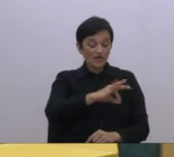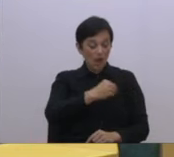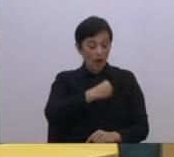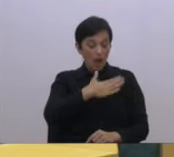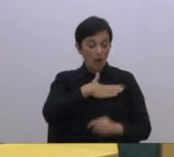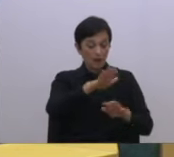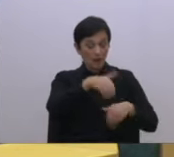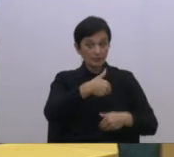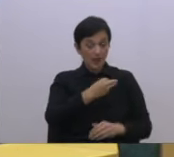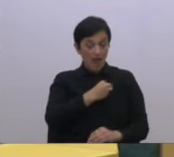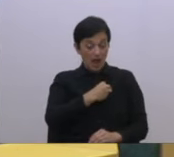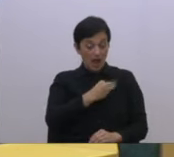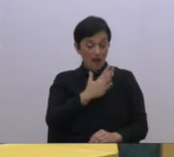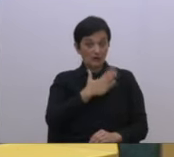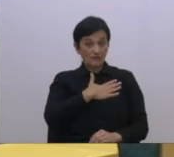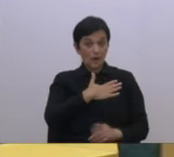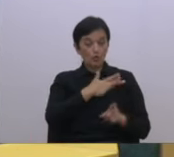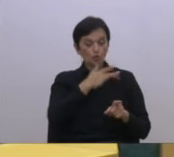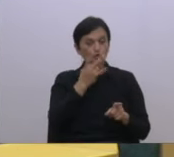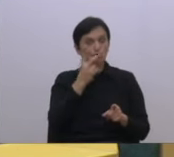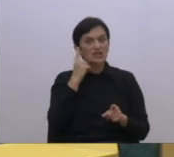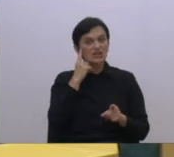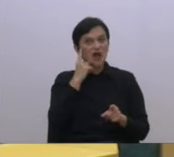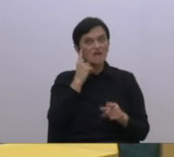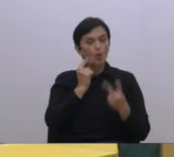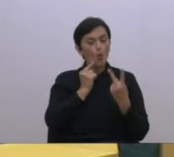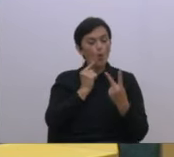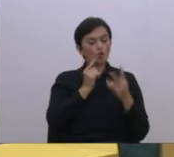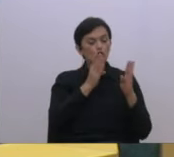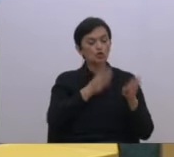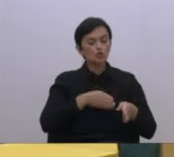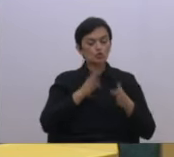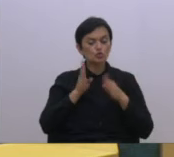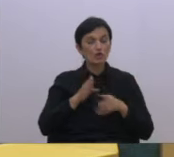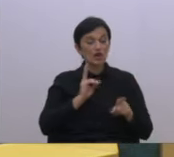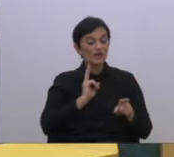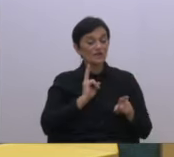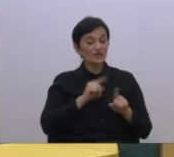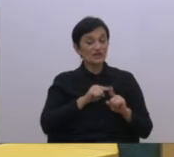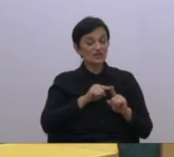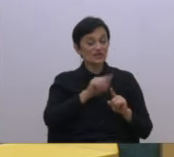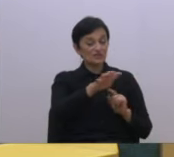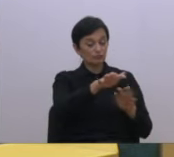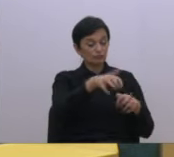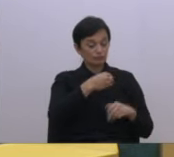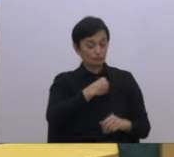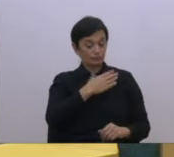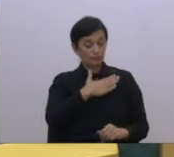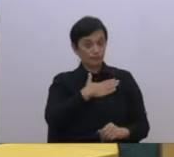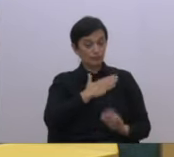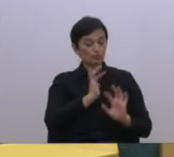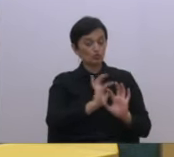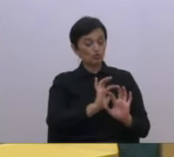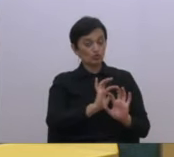და შვილად აყვანას დროს კი აქ უნდა დაუფიქდეთ, რა აქ ორი სუბიექტია. ერთი, ვინც შვილად, ვისაც შვილად აყავს, ან ზრუნველი